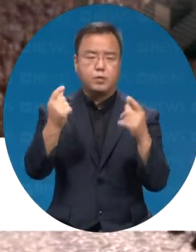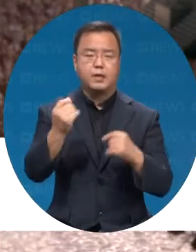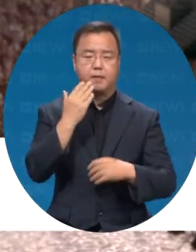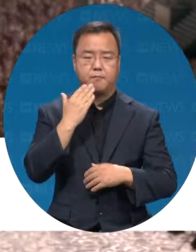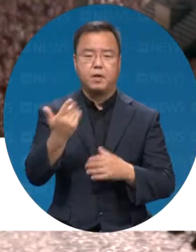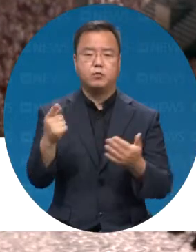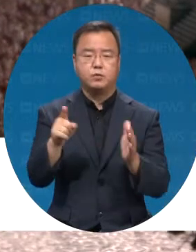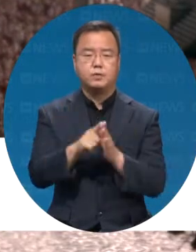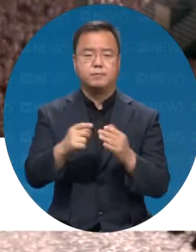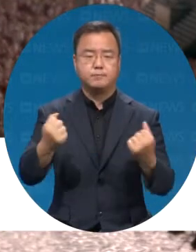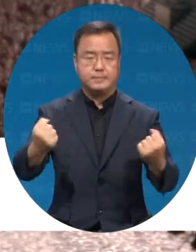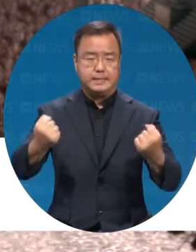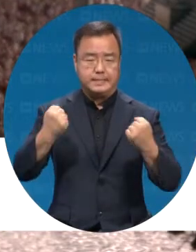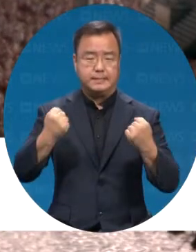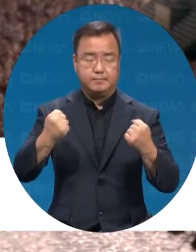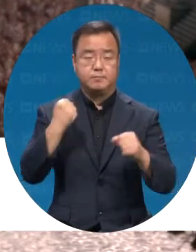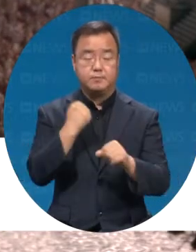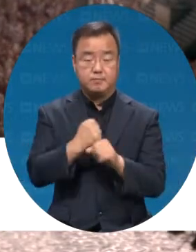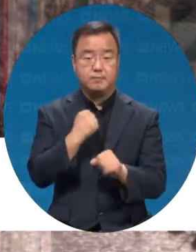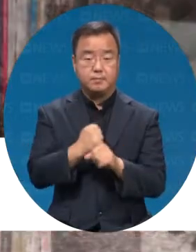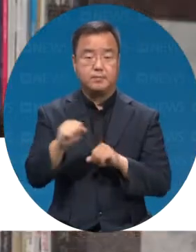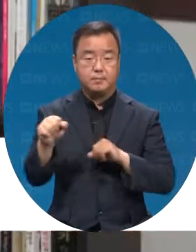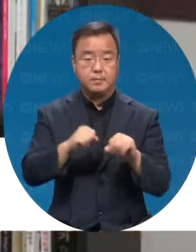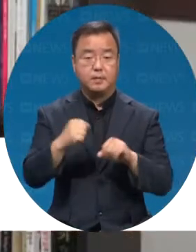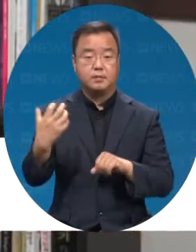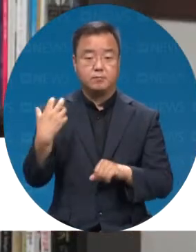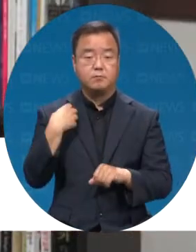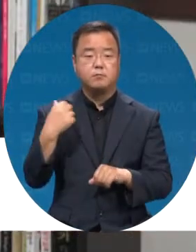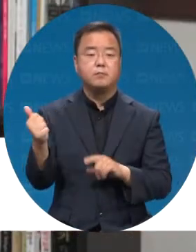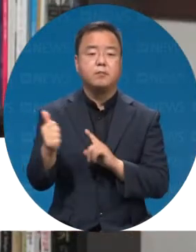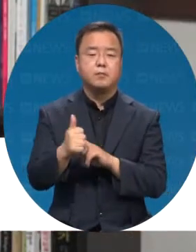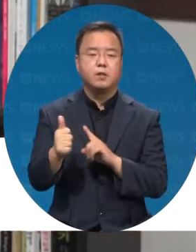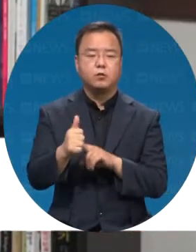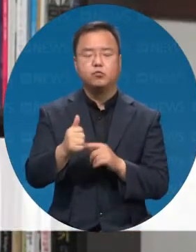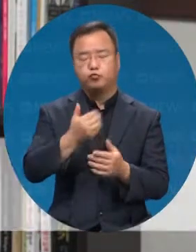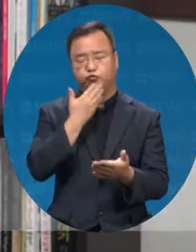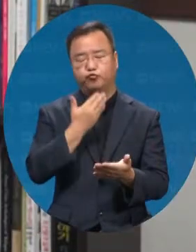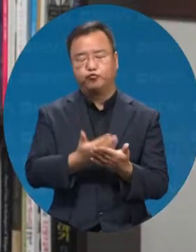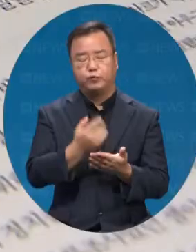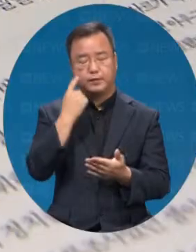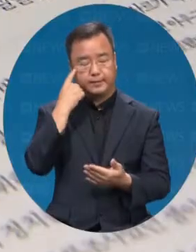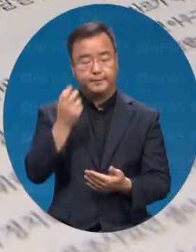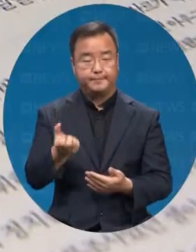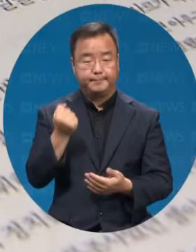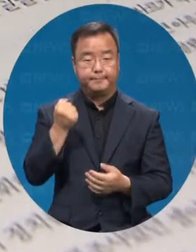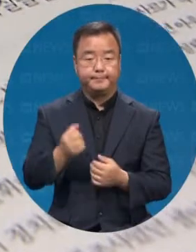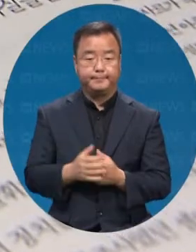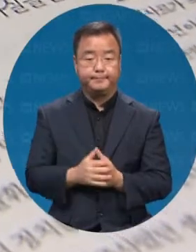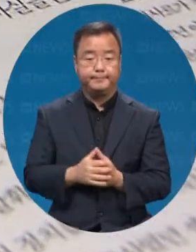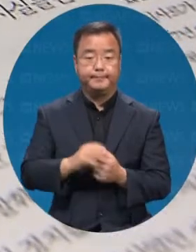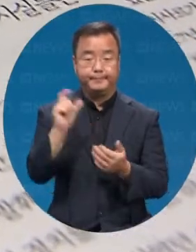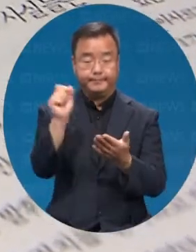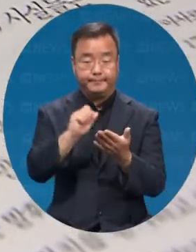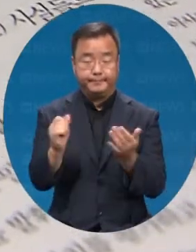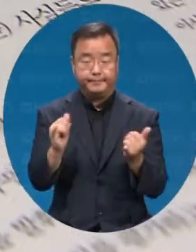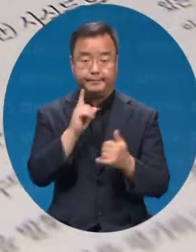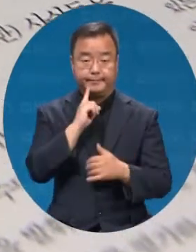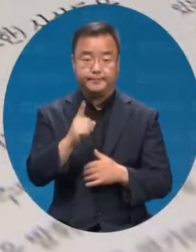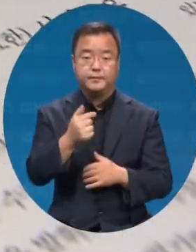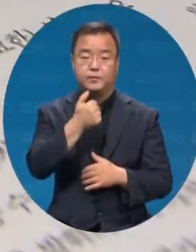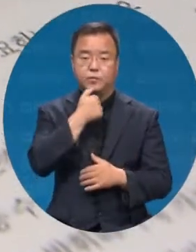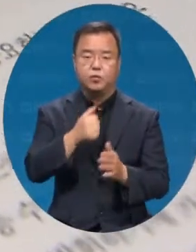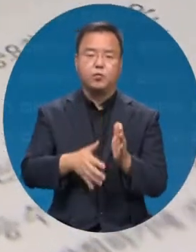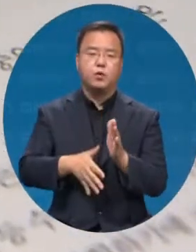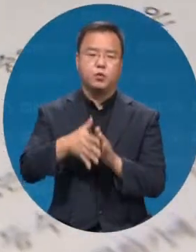많은 힘을 실어준 인물이기 때문에 그만큼 비중이 있다고 생각을 합니다. 저자는 또 로마